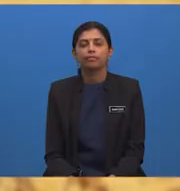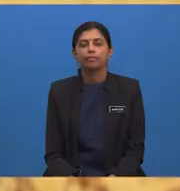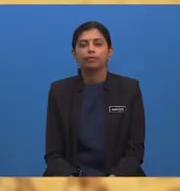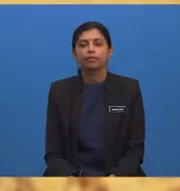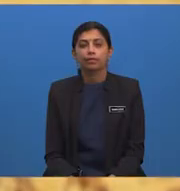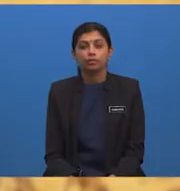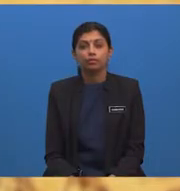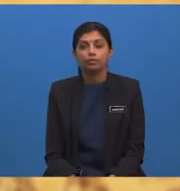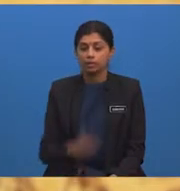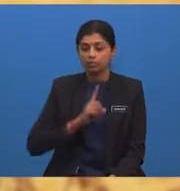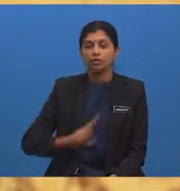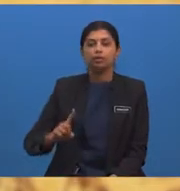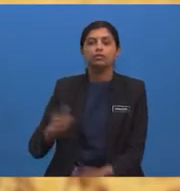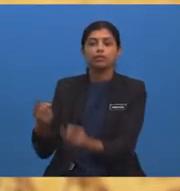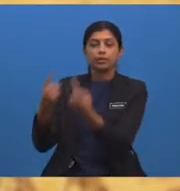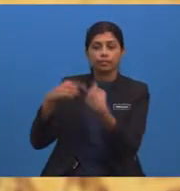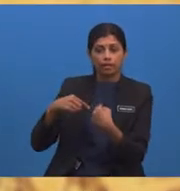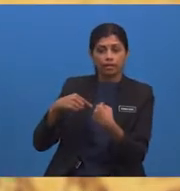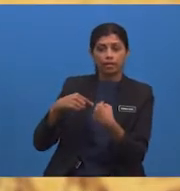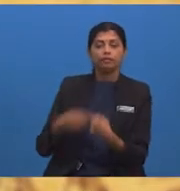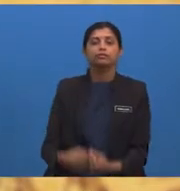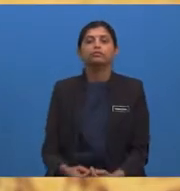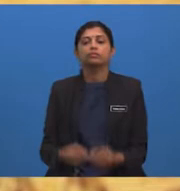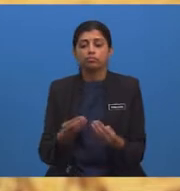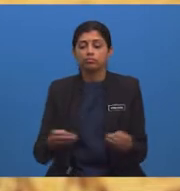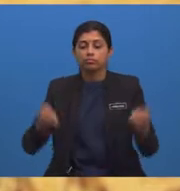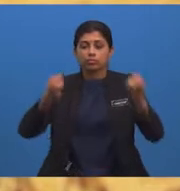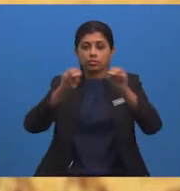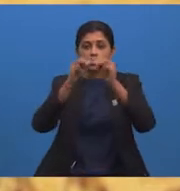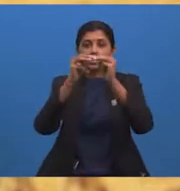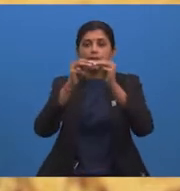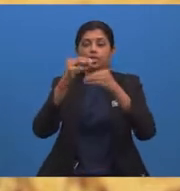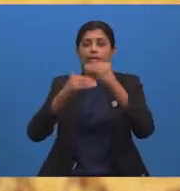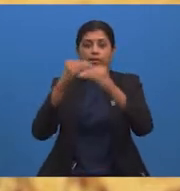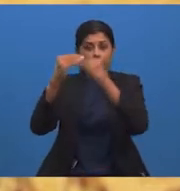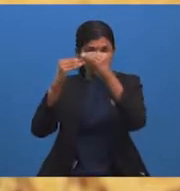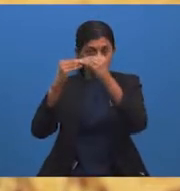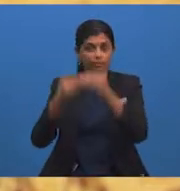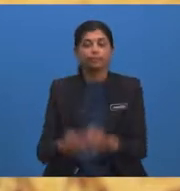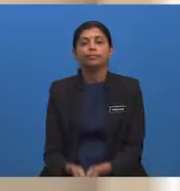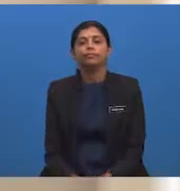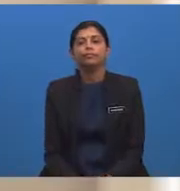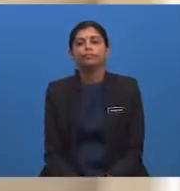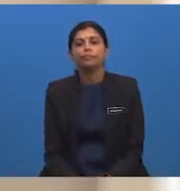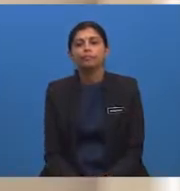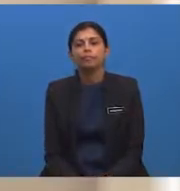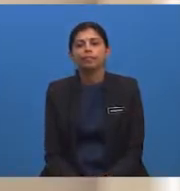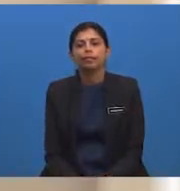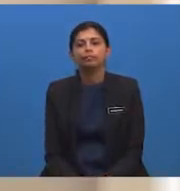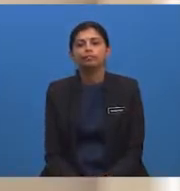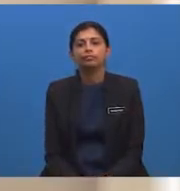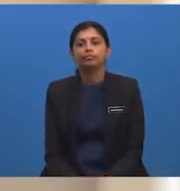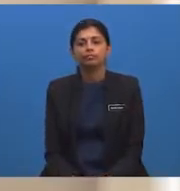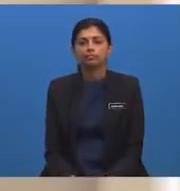Apabila agama Islam tersebar, masjid pula dibina sebagai pusat ibadat, pendidikan dan kebajikan. Keunikan